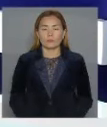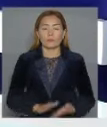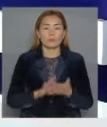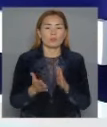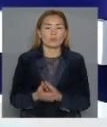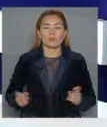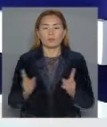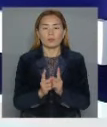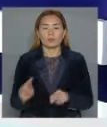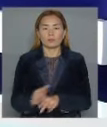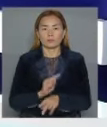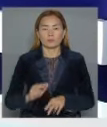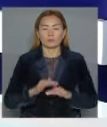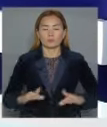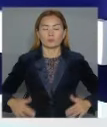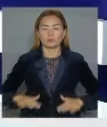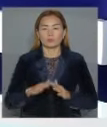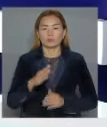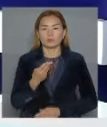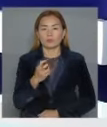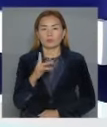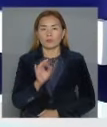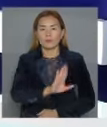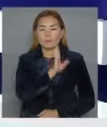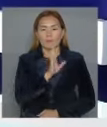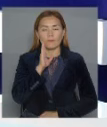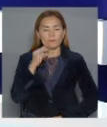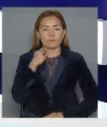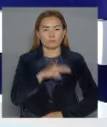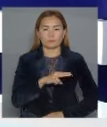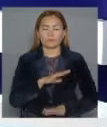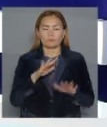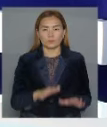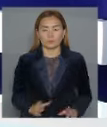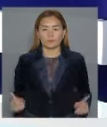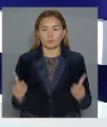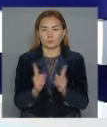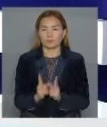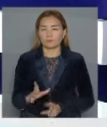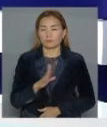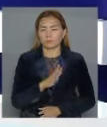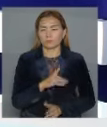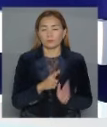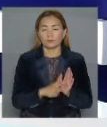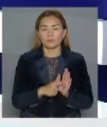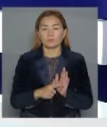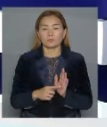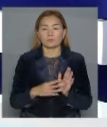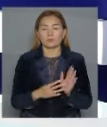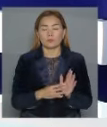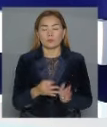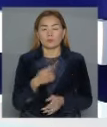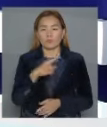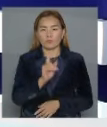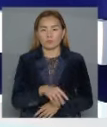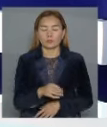состоялась встреча воспитанников детского дома «Шанрах» с матерями, отбывающими наказание в учреждении номер 79 областного